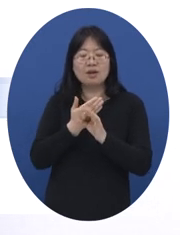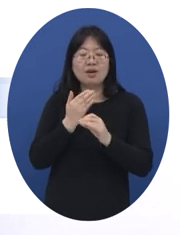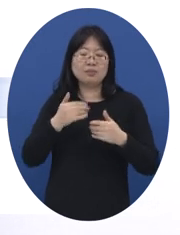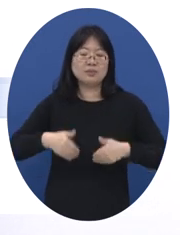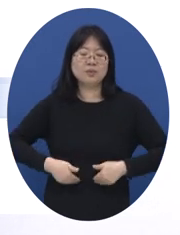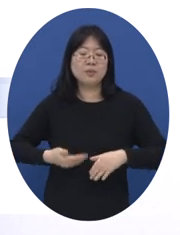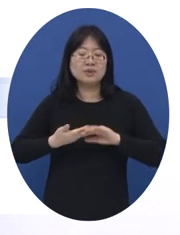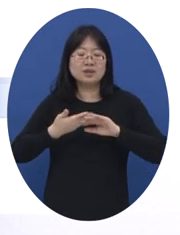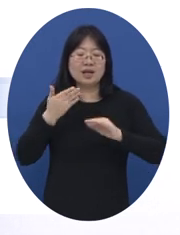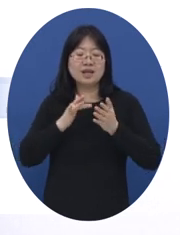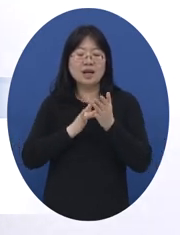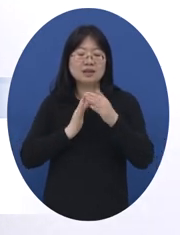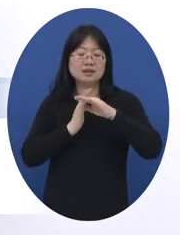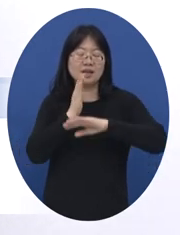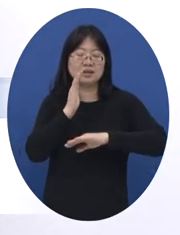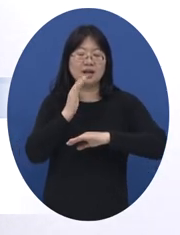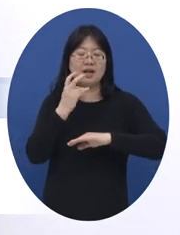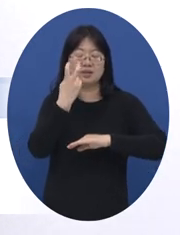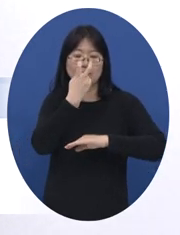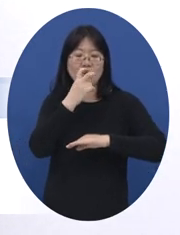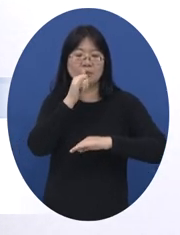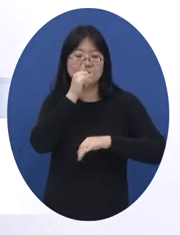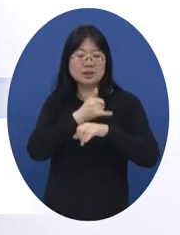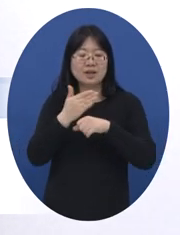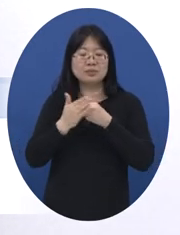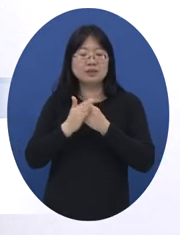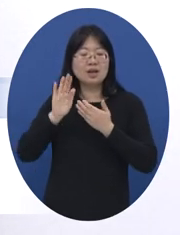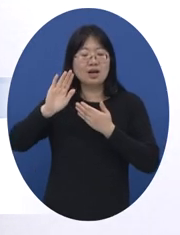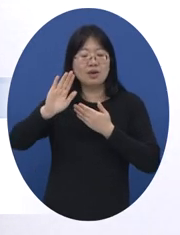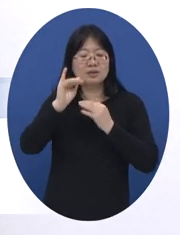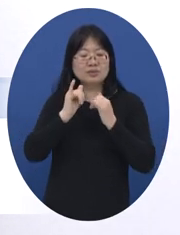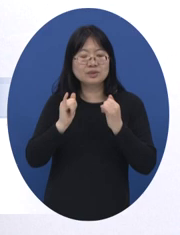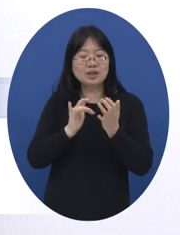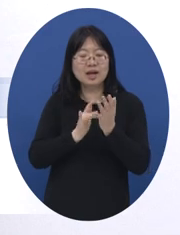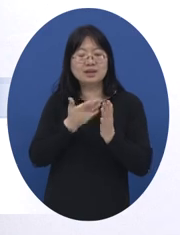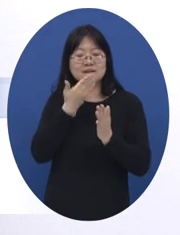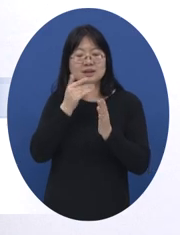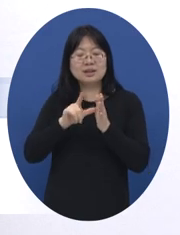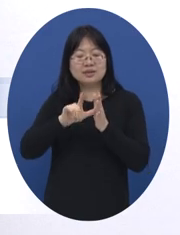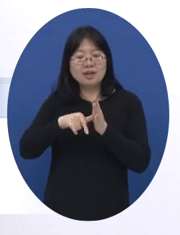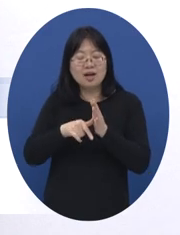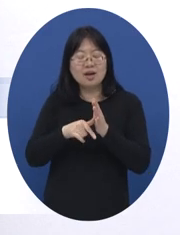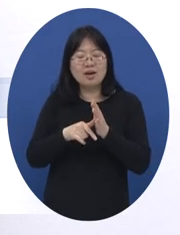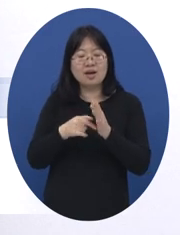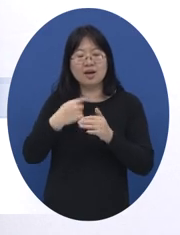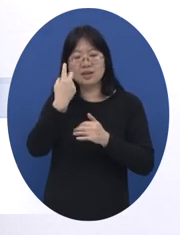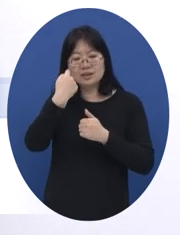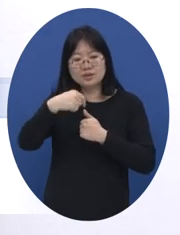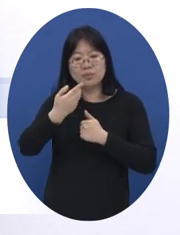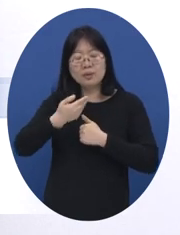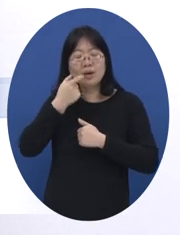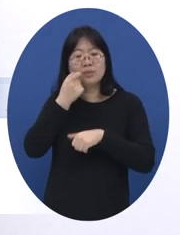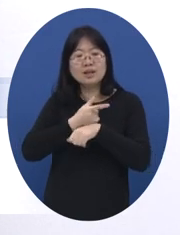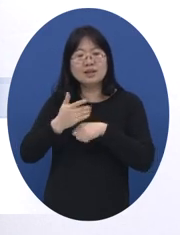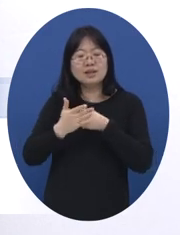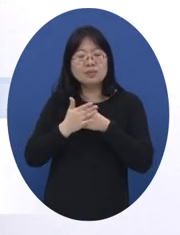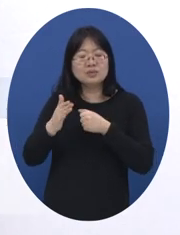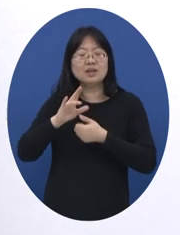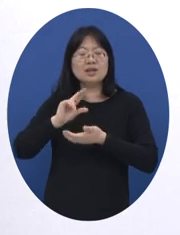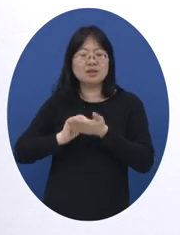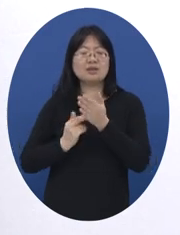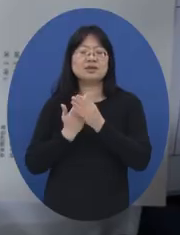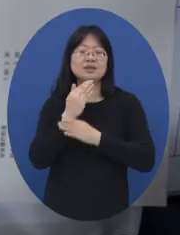처방 할 우려가 있습니다 걍 우에 환자분들이 약을 드시는 데 있어서 복약지도를 받지 못해서 약이 되는 문제가